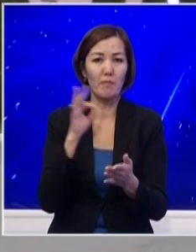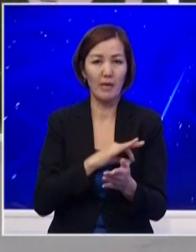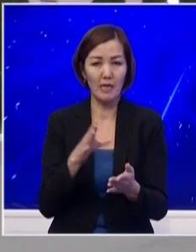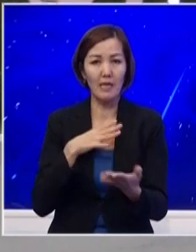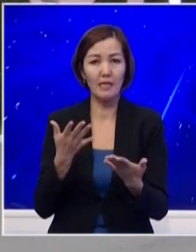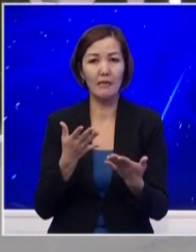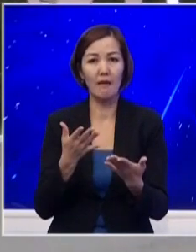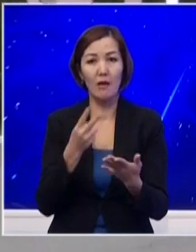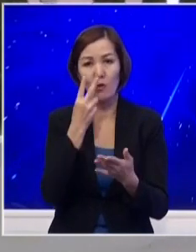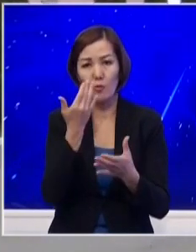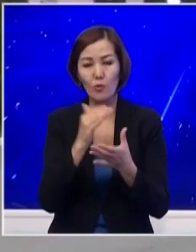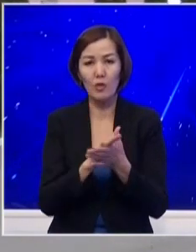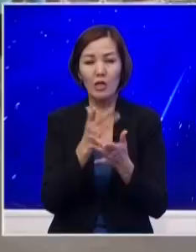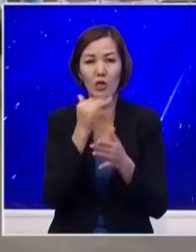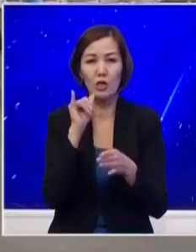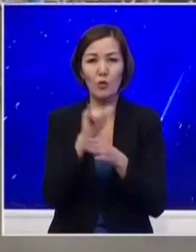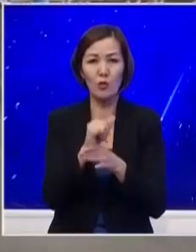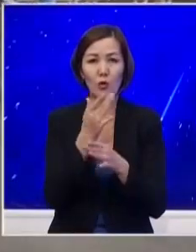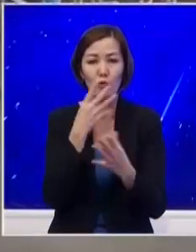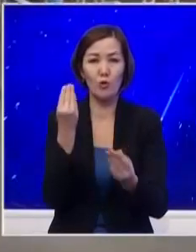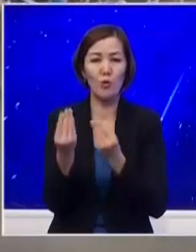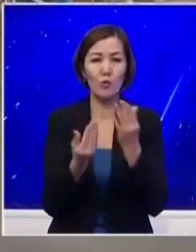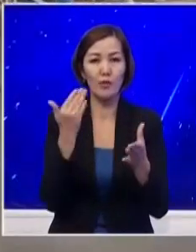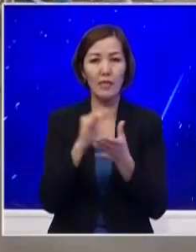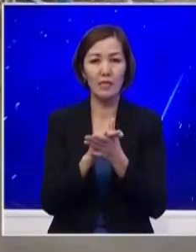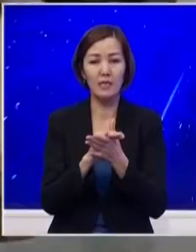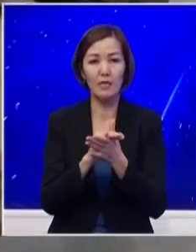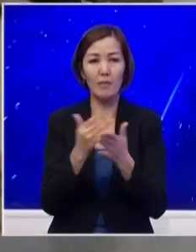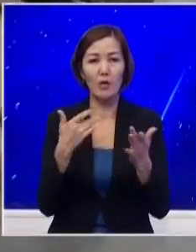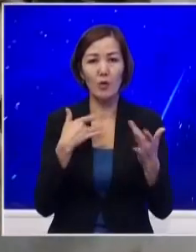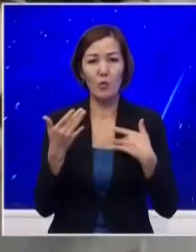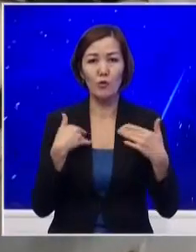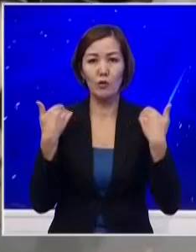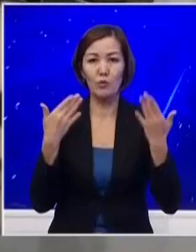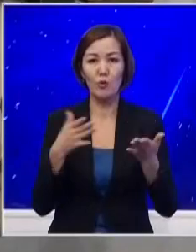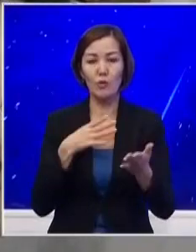пайдаланады. Аралау барысында шетелдік қонақтарға ұлттық ойын түрлері таныстырылып, көрініс қойылды.